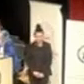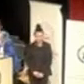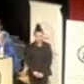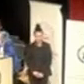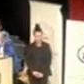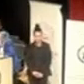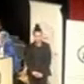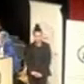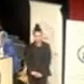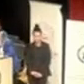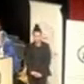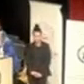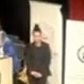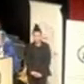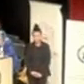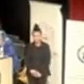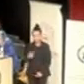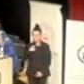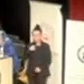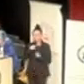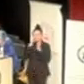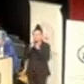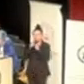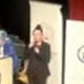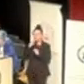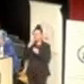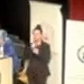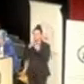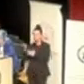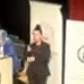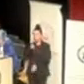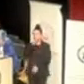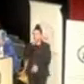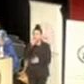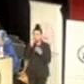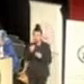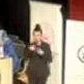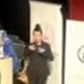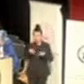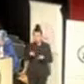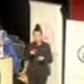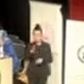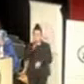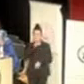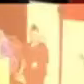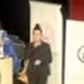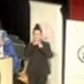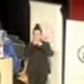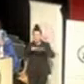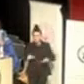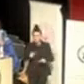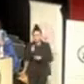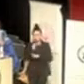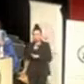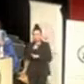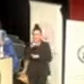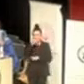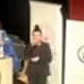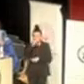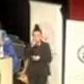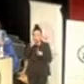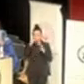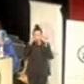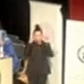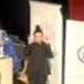Biz de ben güzel olma teşekkür ediyoruz. Son olarak oturumumuzda Bilgi Sistemleri Şube Müdürlüğü'nden Kültür Turizm Uzmanı Sayın